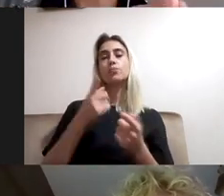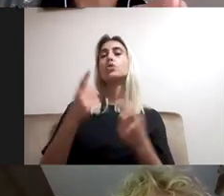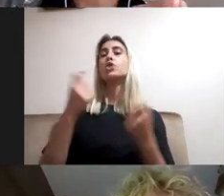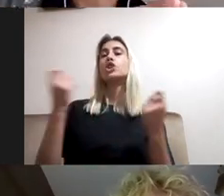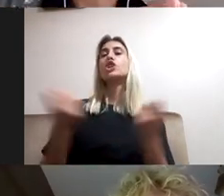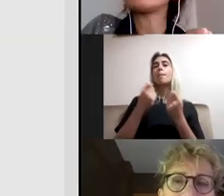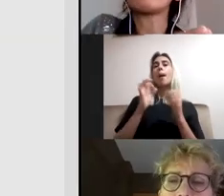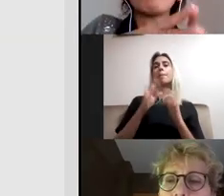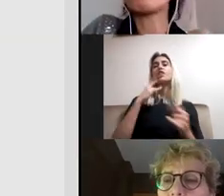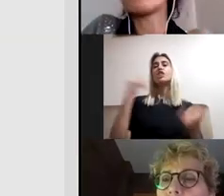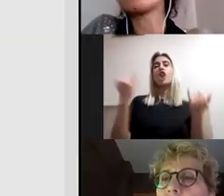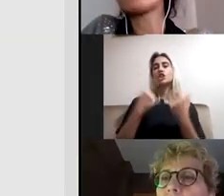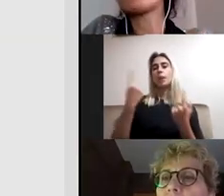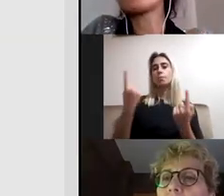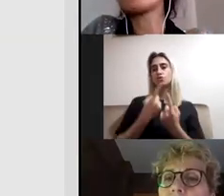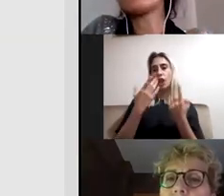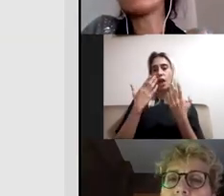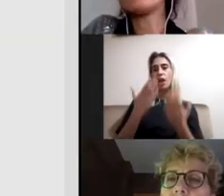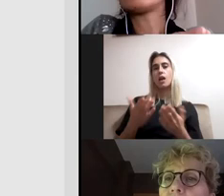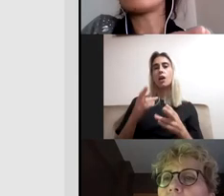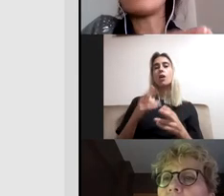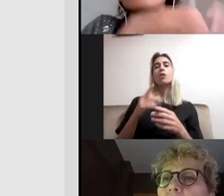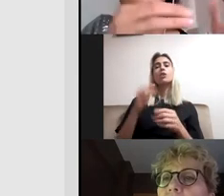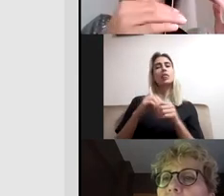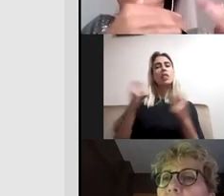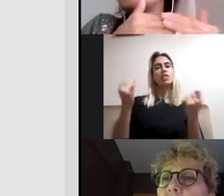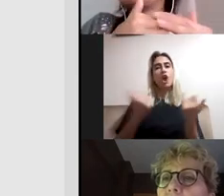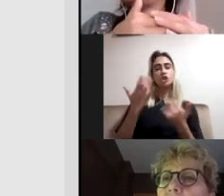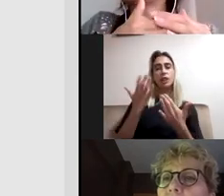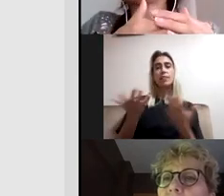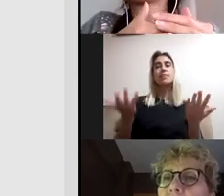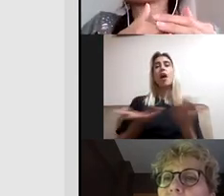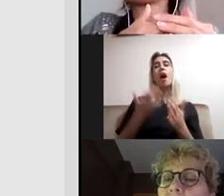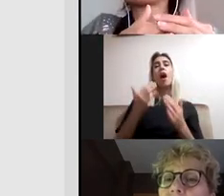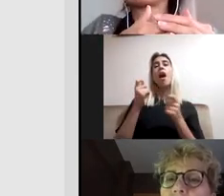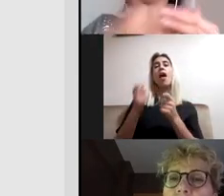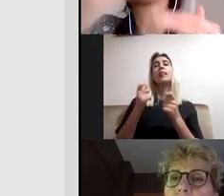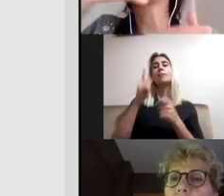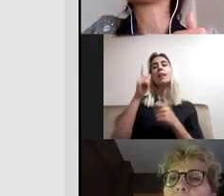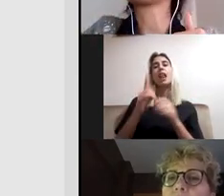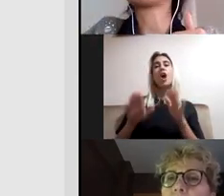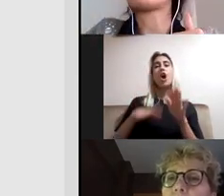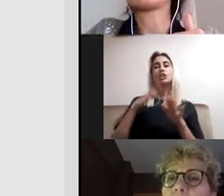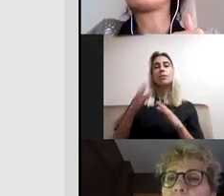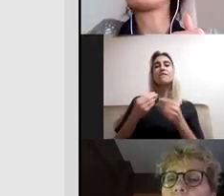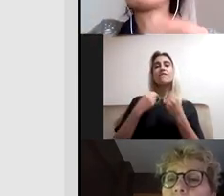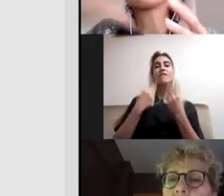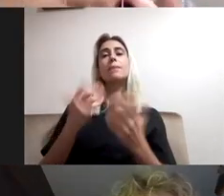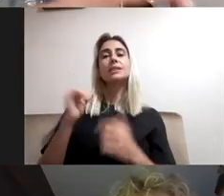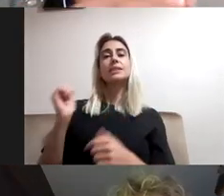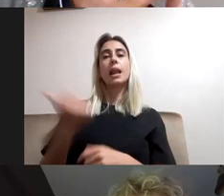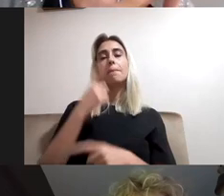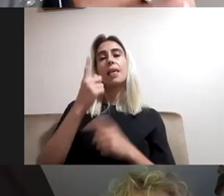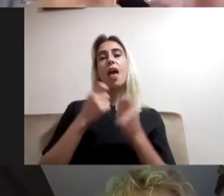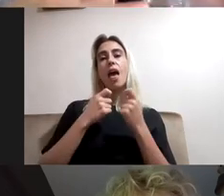hep tartışılan bir şeydi. Komisyonlarda da tartışıldı. Daha eğitimin ilk aşamasından beri verilmesi gereken bir eğitim. O